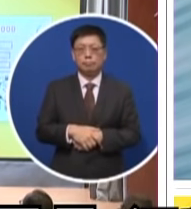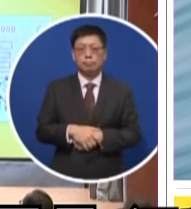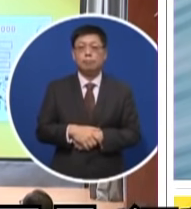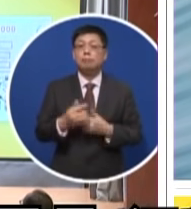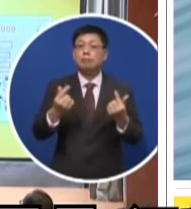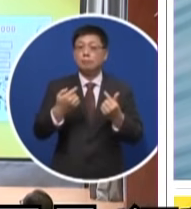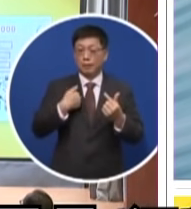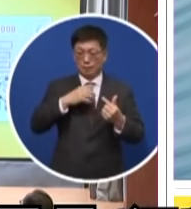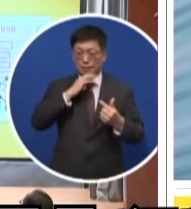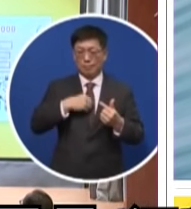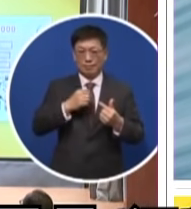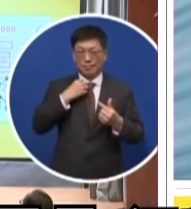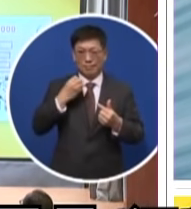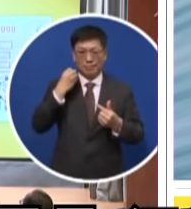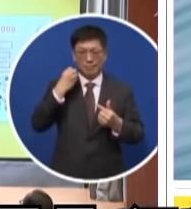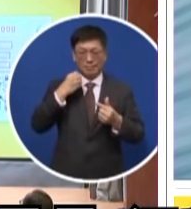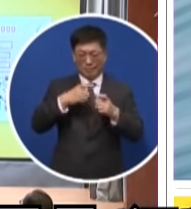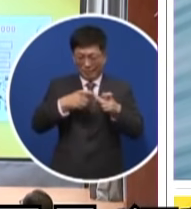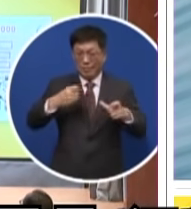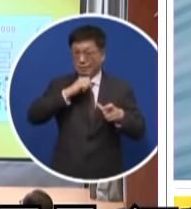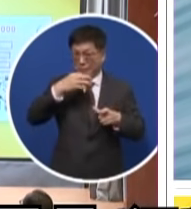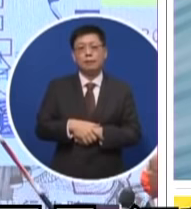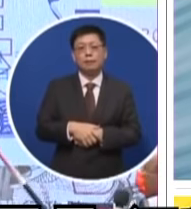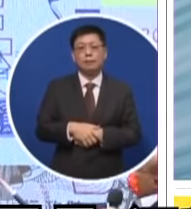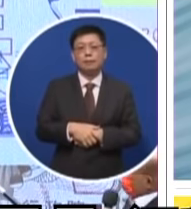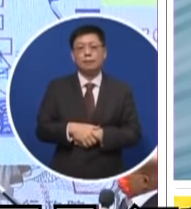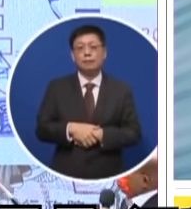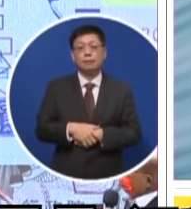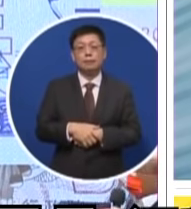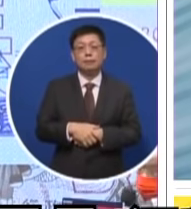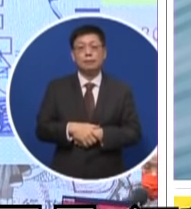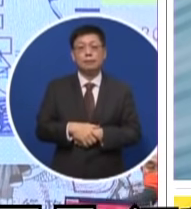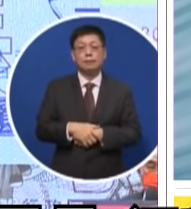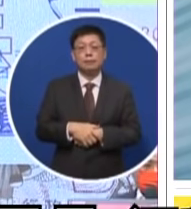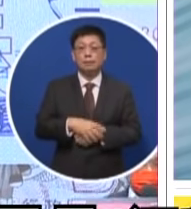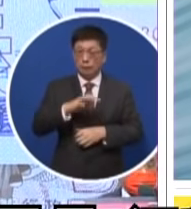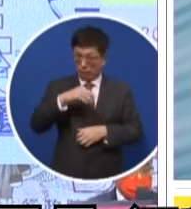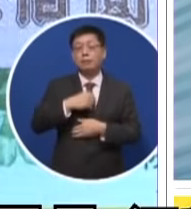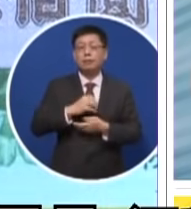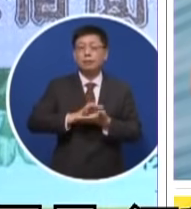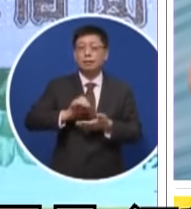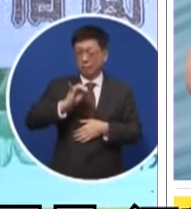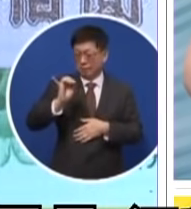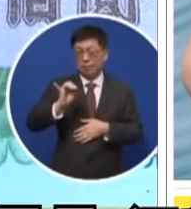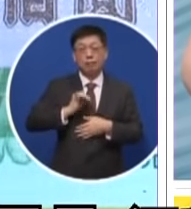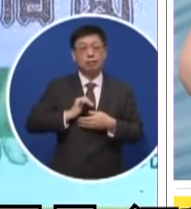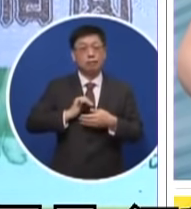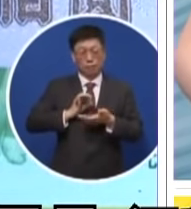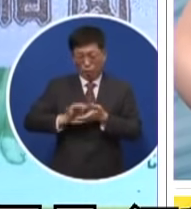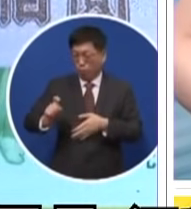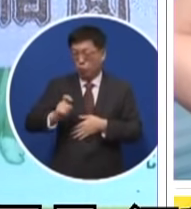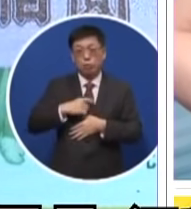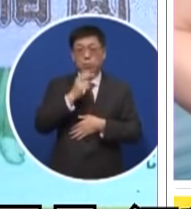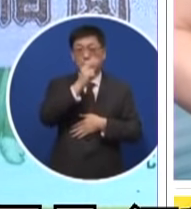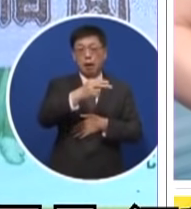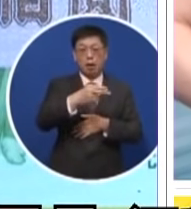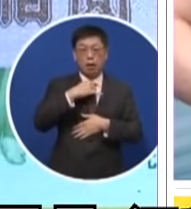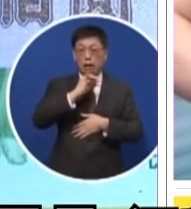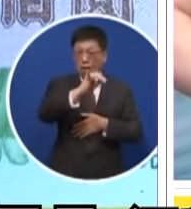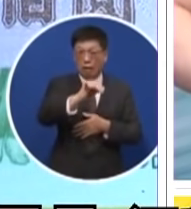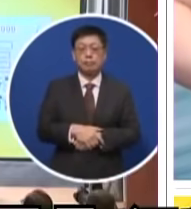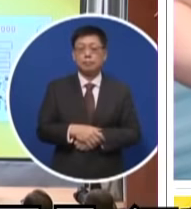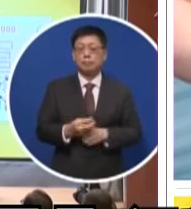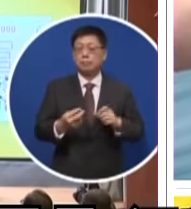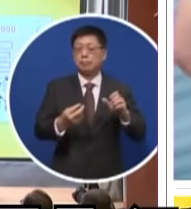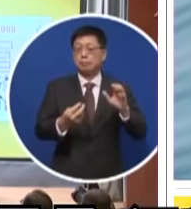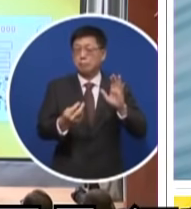去问讲，你做啥小里长？这个感受，讲实，我唔爱来告你这政府和爸母。 哎呀，李总，你爱用词嘛？爱卡注意一下，我们也很担